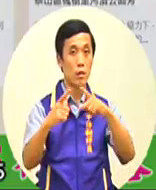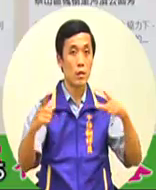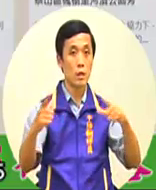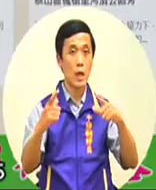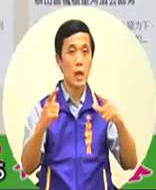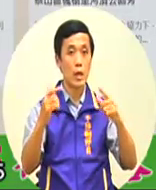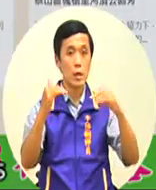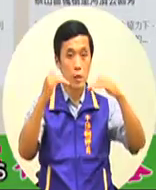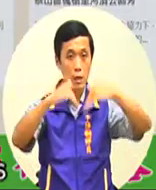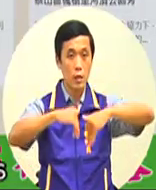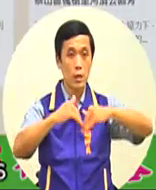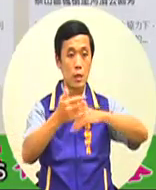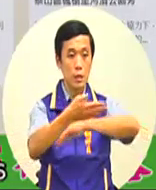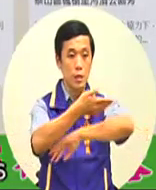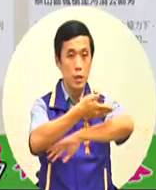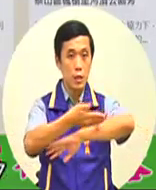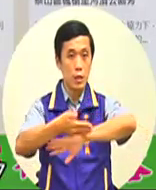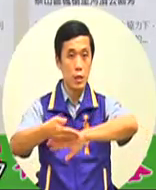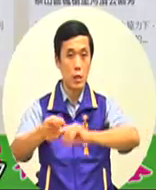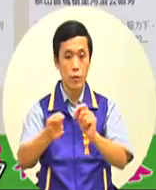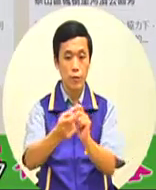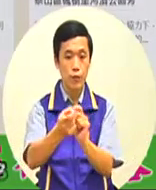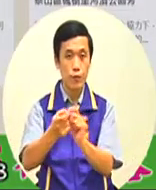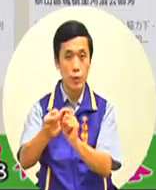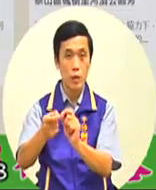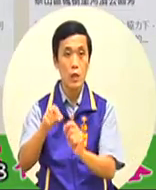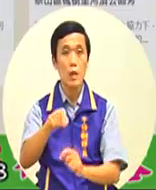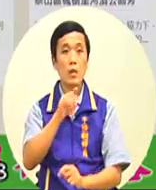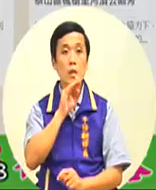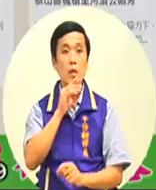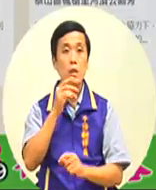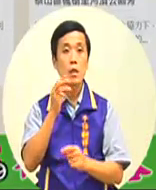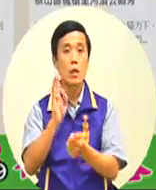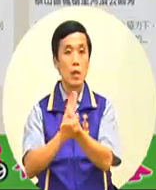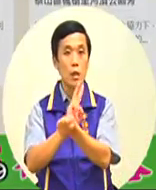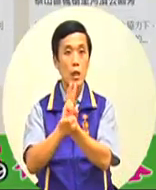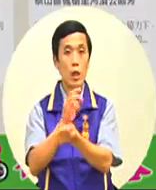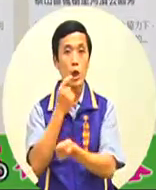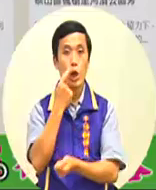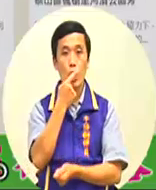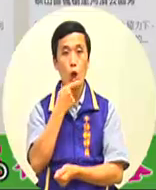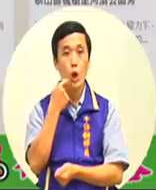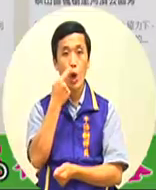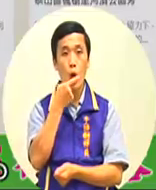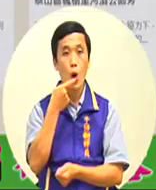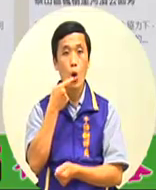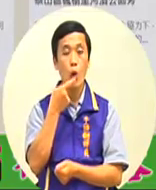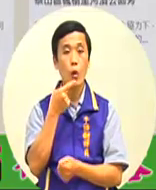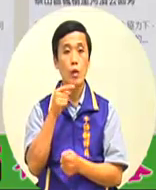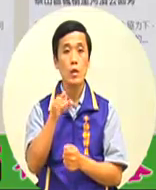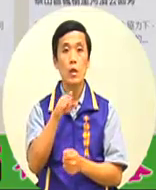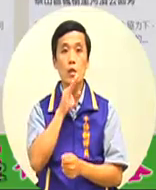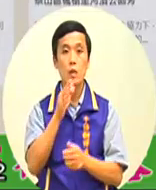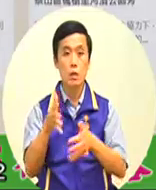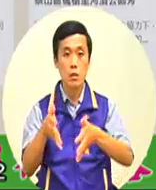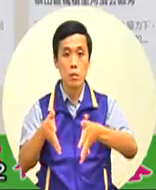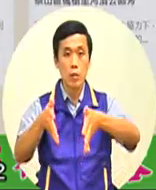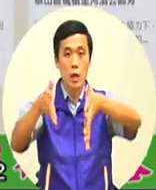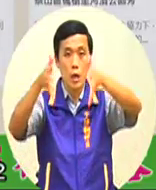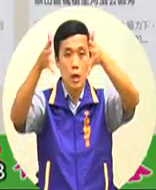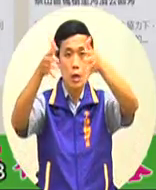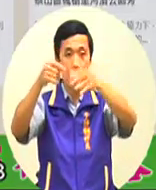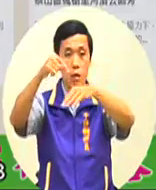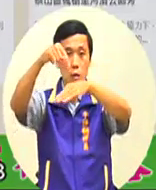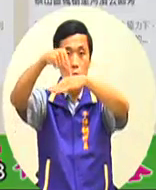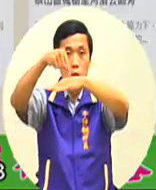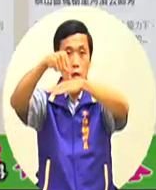溪的旁边，这个是林口，林口的它是大厦的顶楼，只要是他